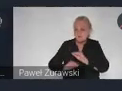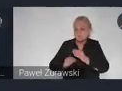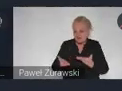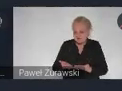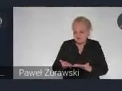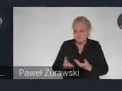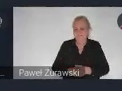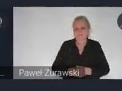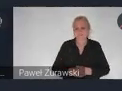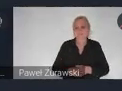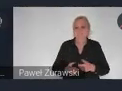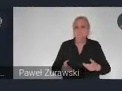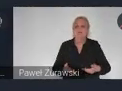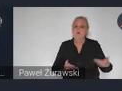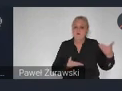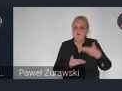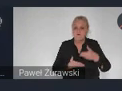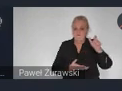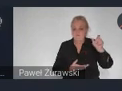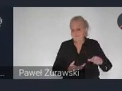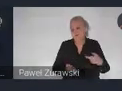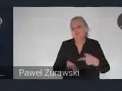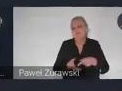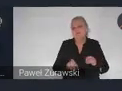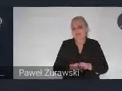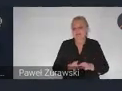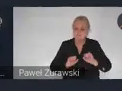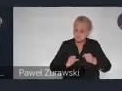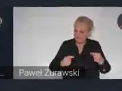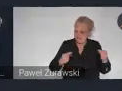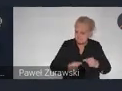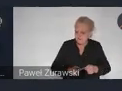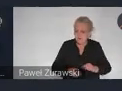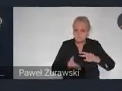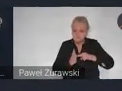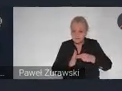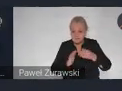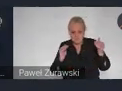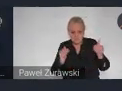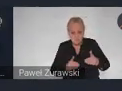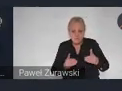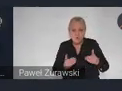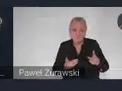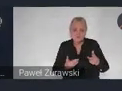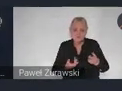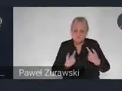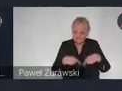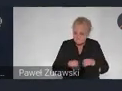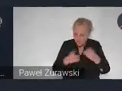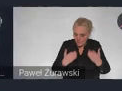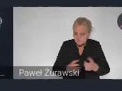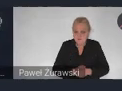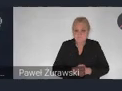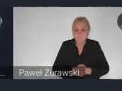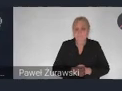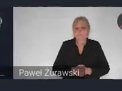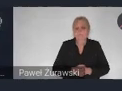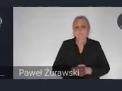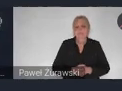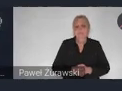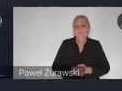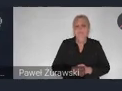edukacyjnej oferenta czy te działania są spójne czy plan jest możliwy do realizacji Czy